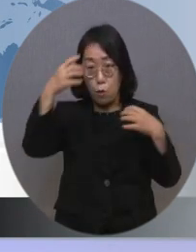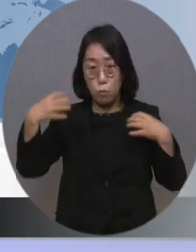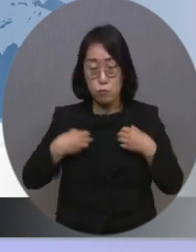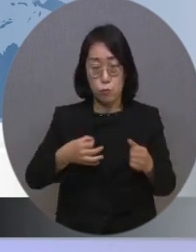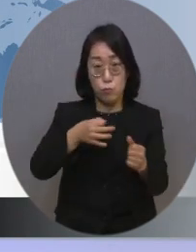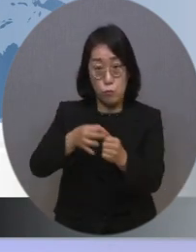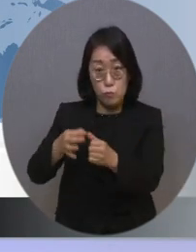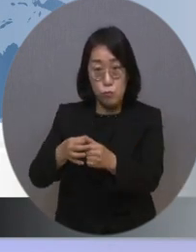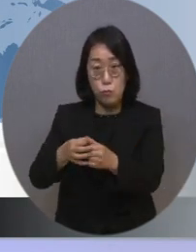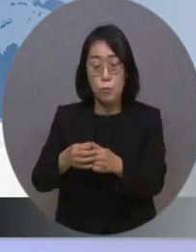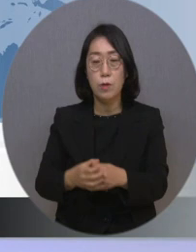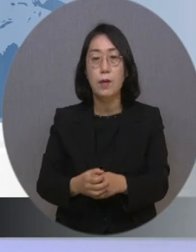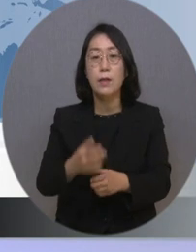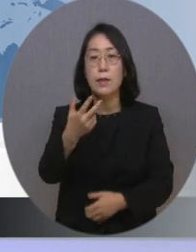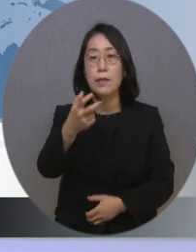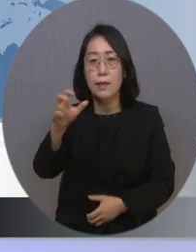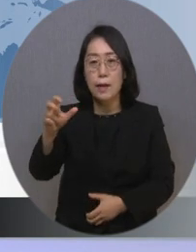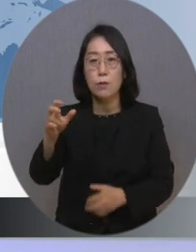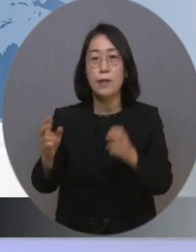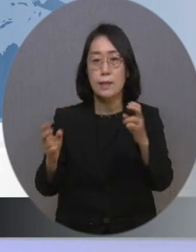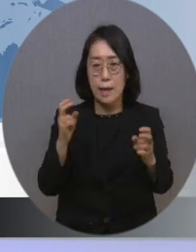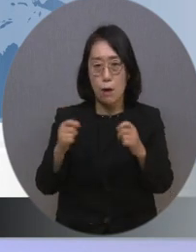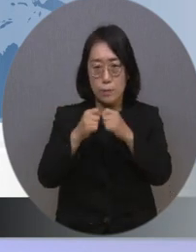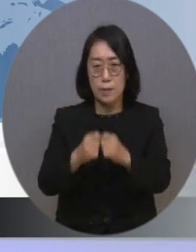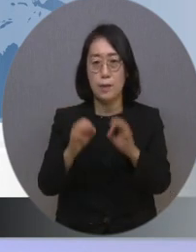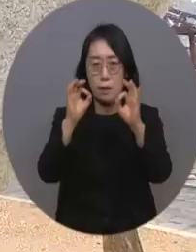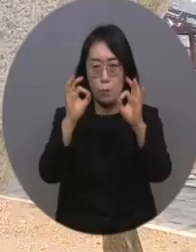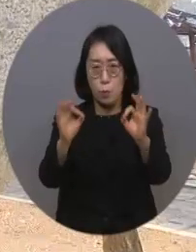지원받은 75개 사업이 대상이 됩니다.